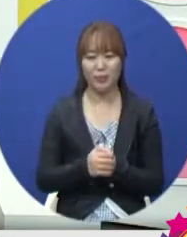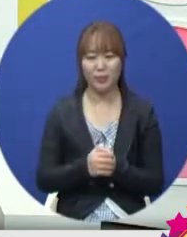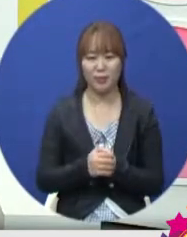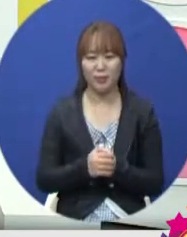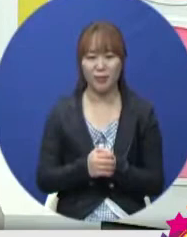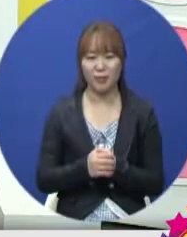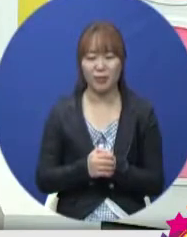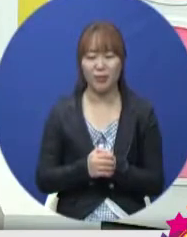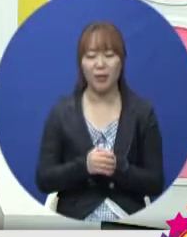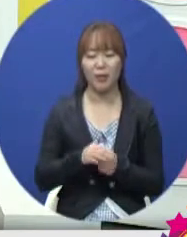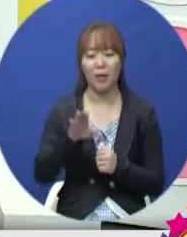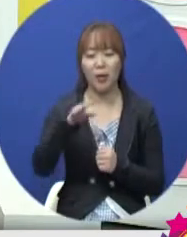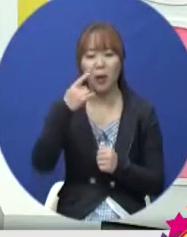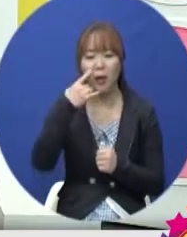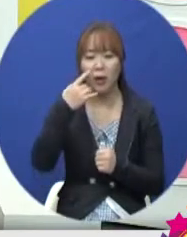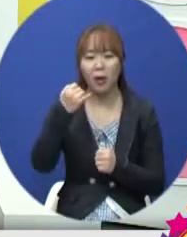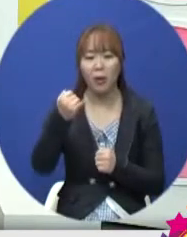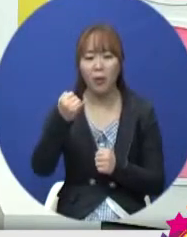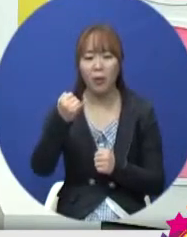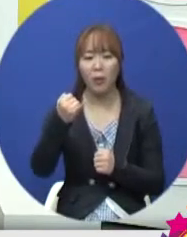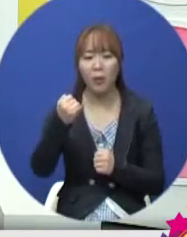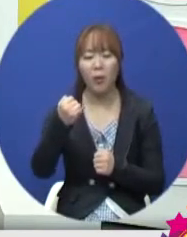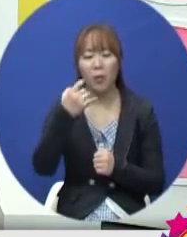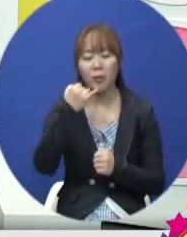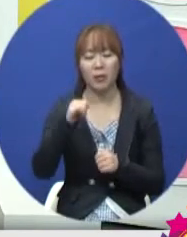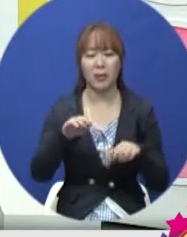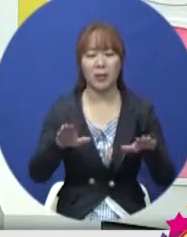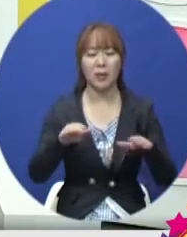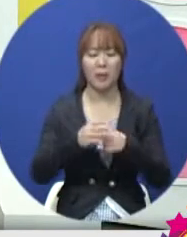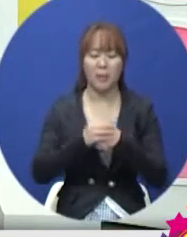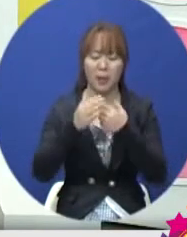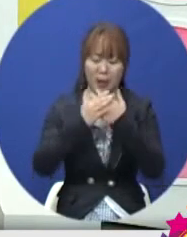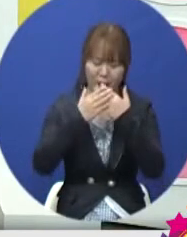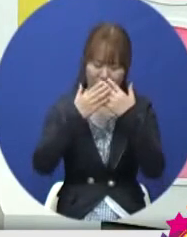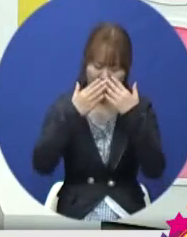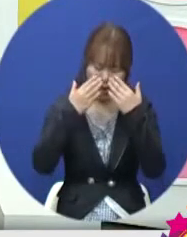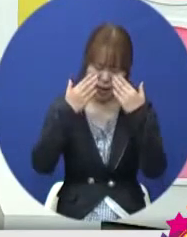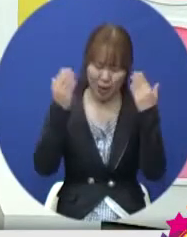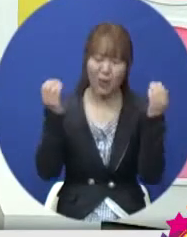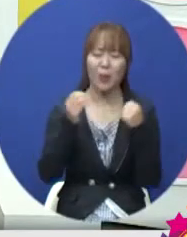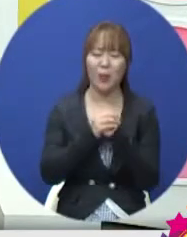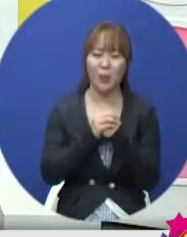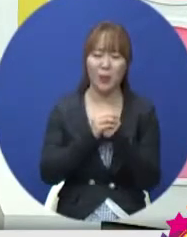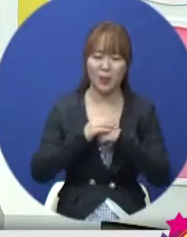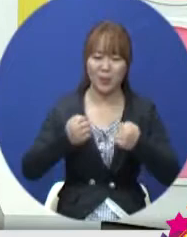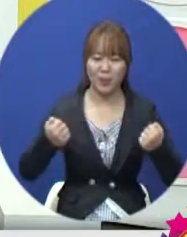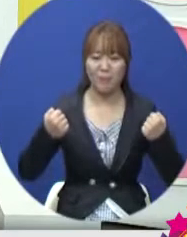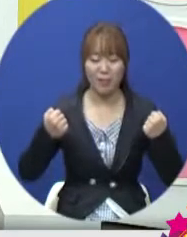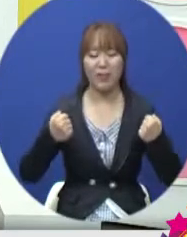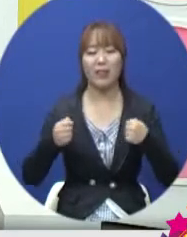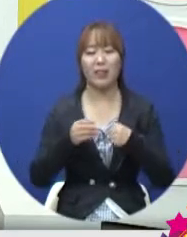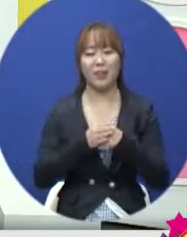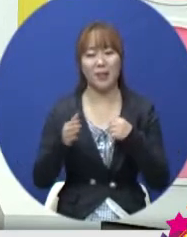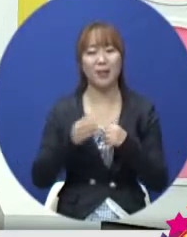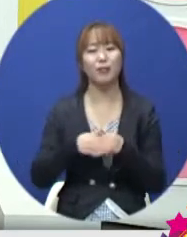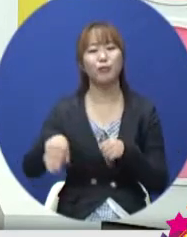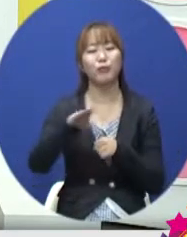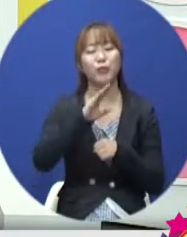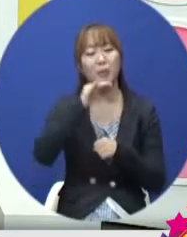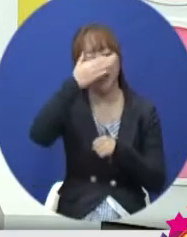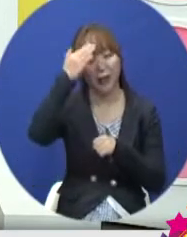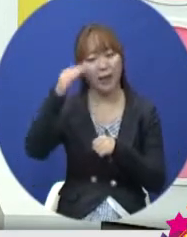네. 네, 어머니. 네. 우리 어머니께서 이렇게 밝고 또 활기차시니까 네. 저희도